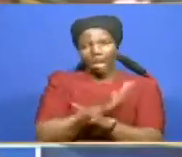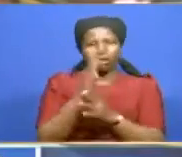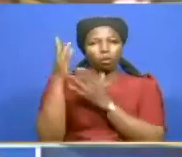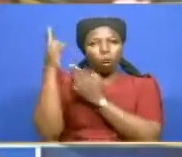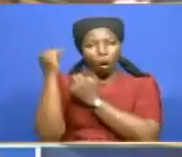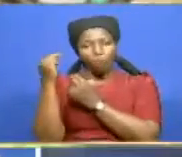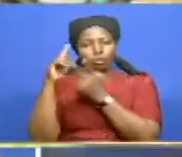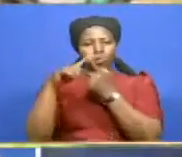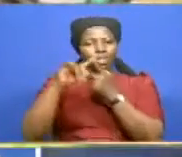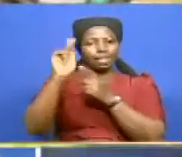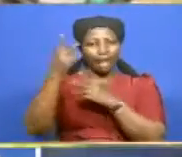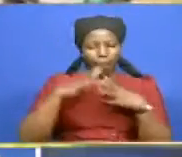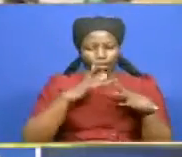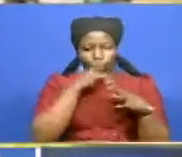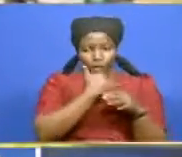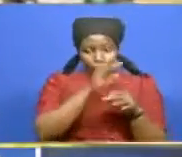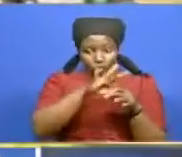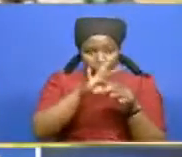waliowachagua.